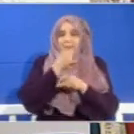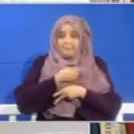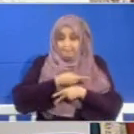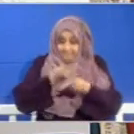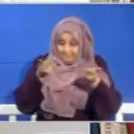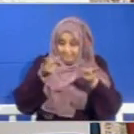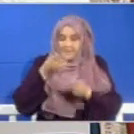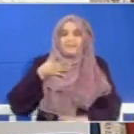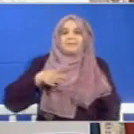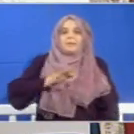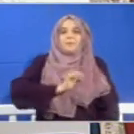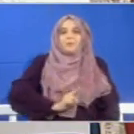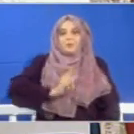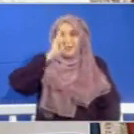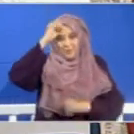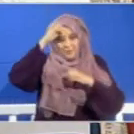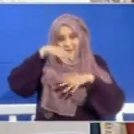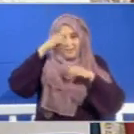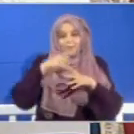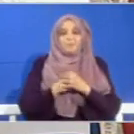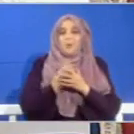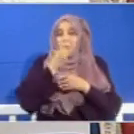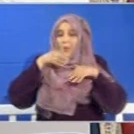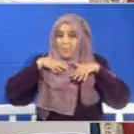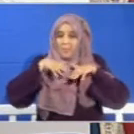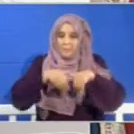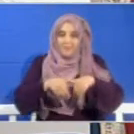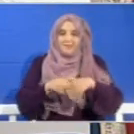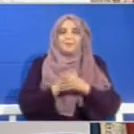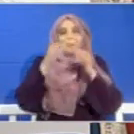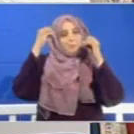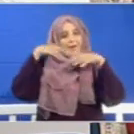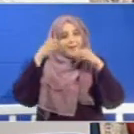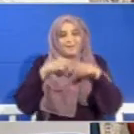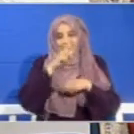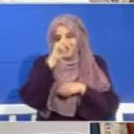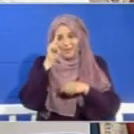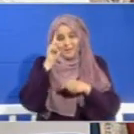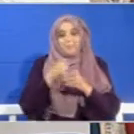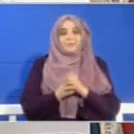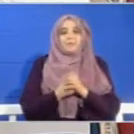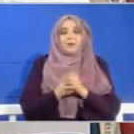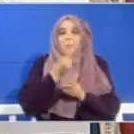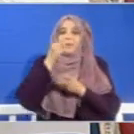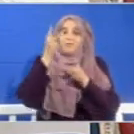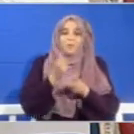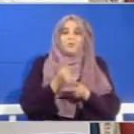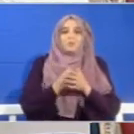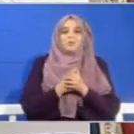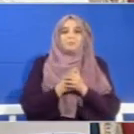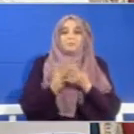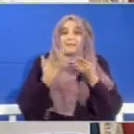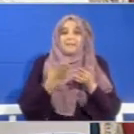تعالى وبركاته. مساءكم سعيد طيب مبارك، ومرحبا بكم جميعا إلى